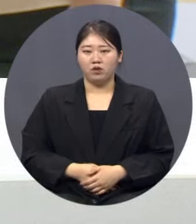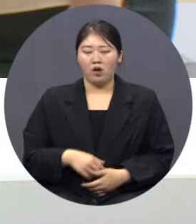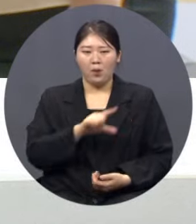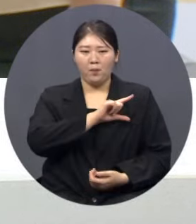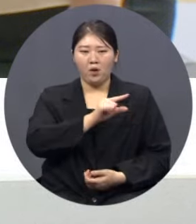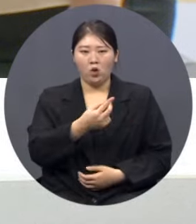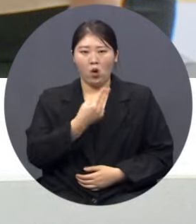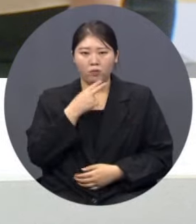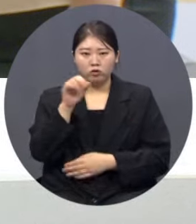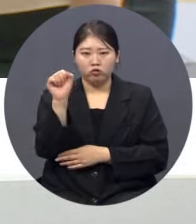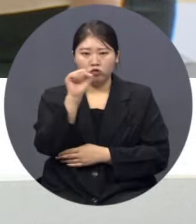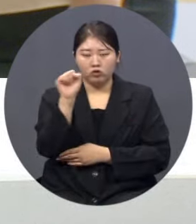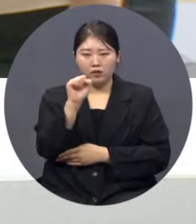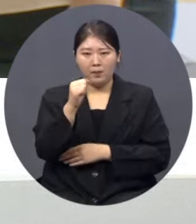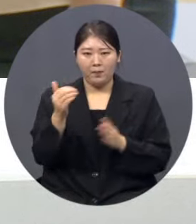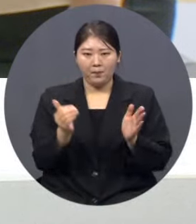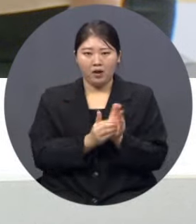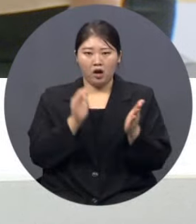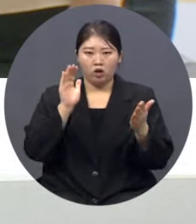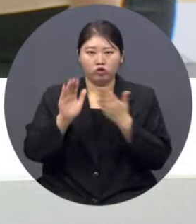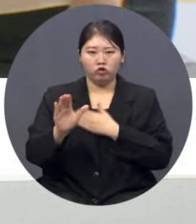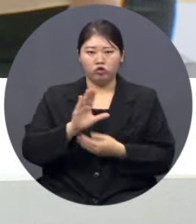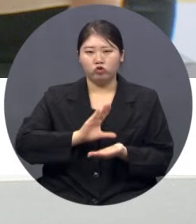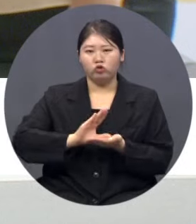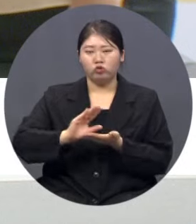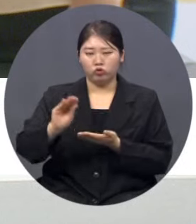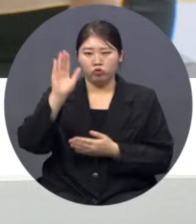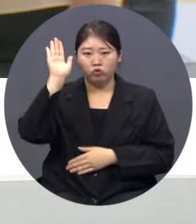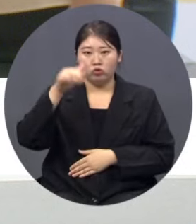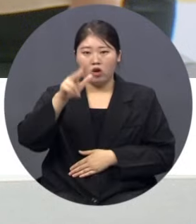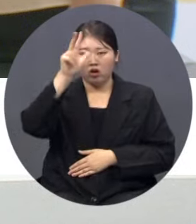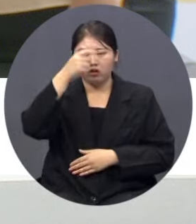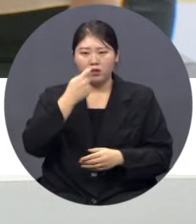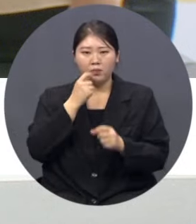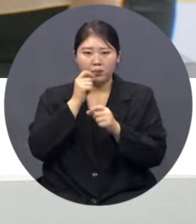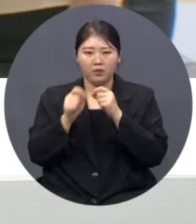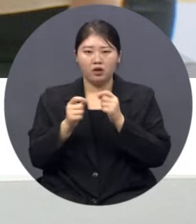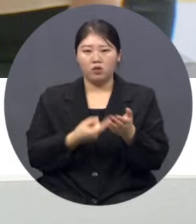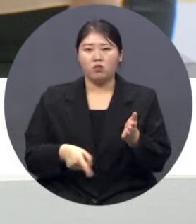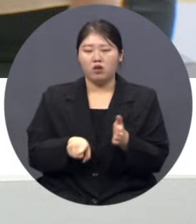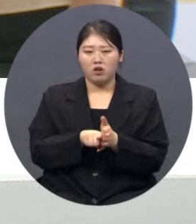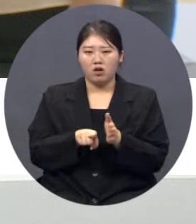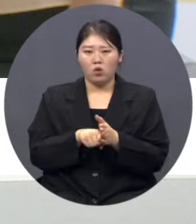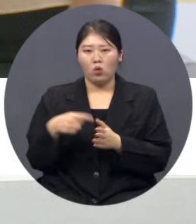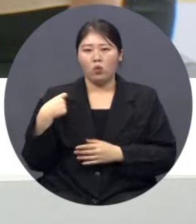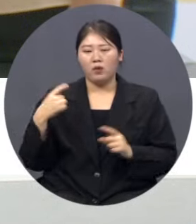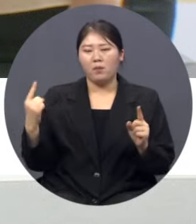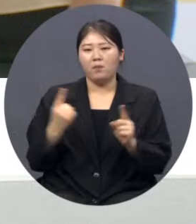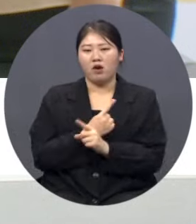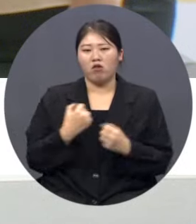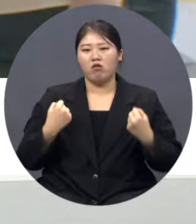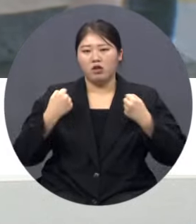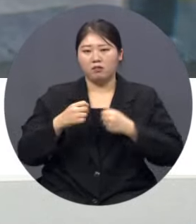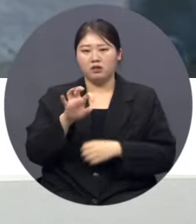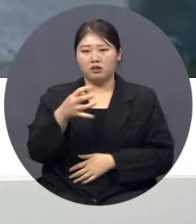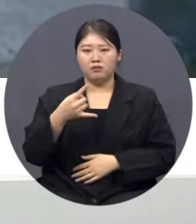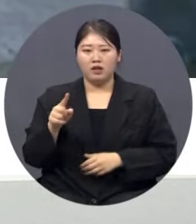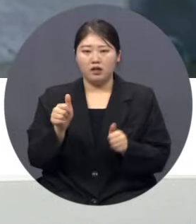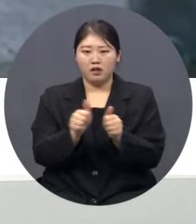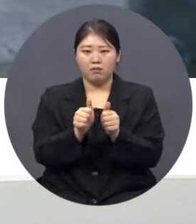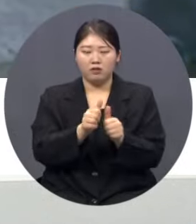면허 없이 운전을 한뒤 출동한 경찰을 속이기 위해 서로 옷까지 바꿔 입은 40대 남성들이